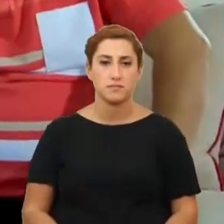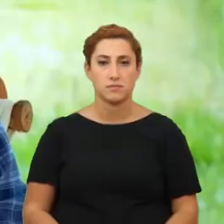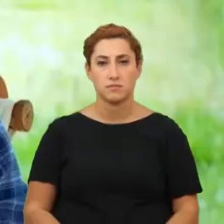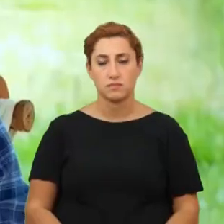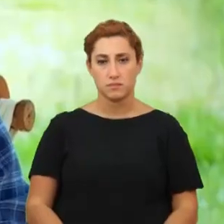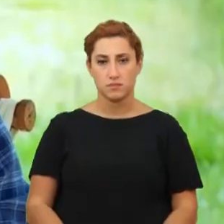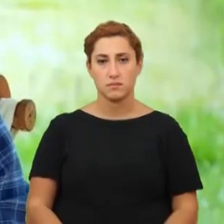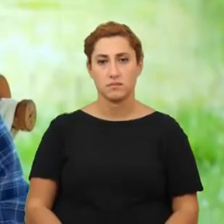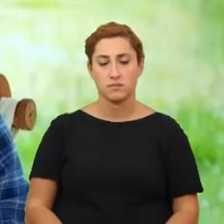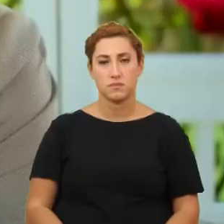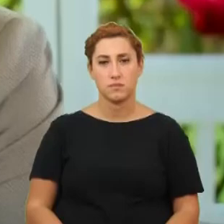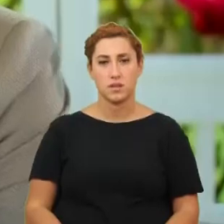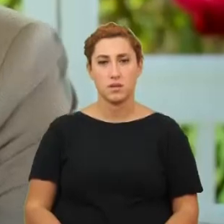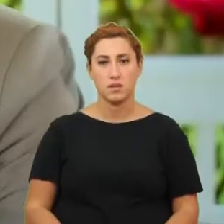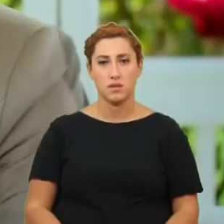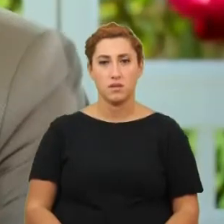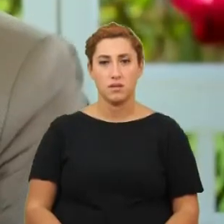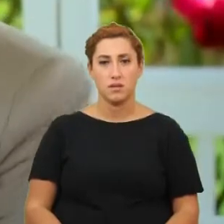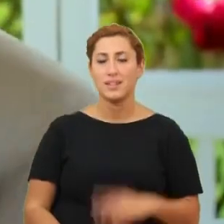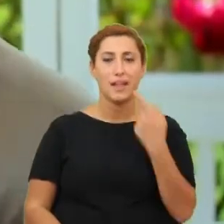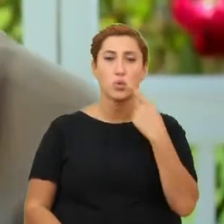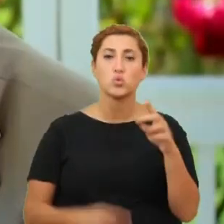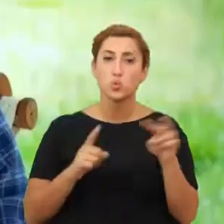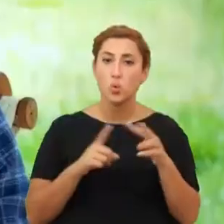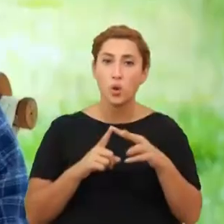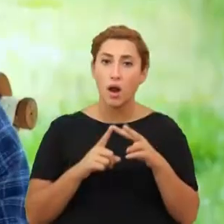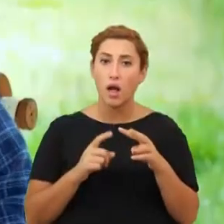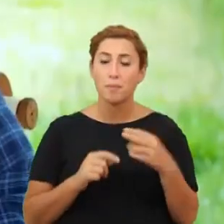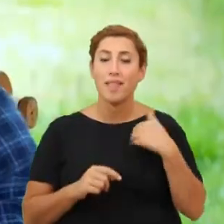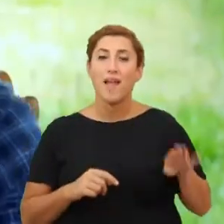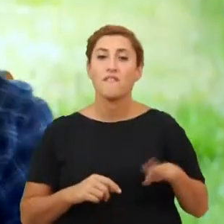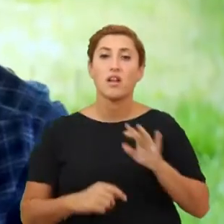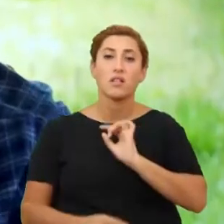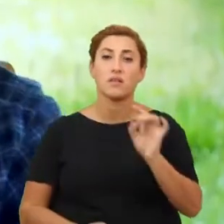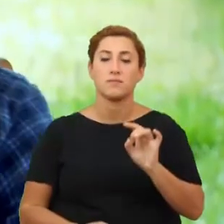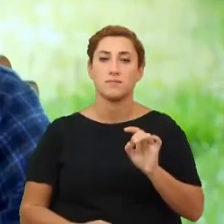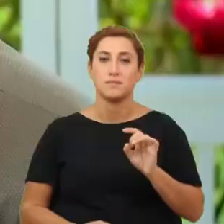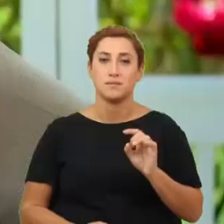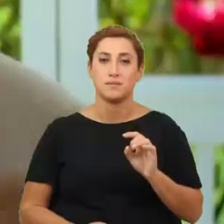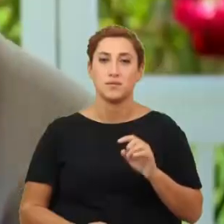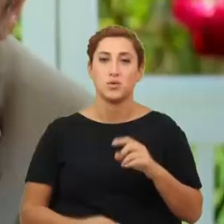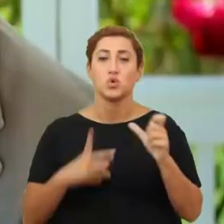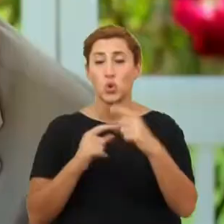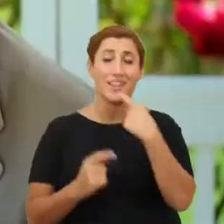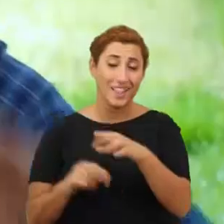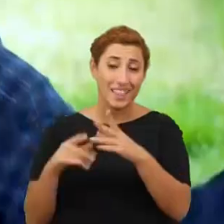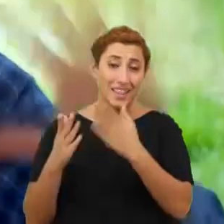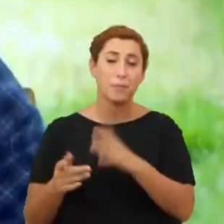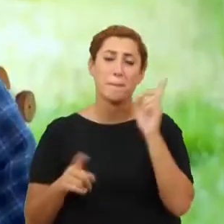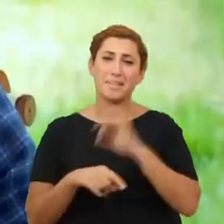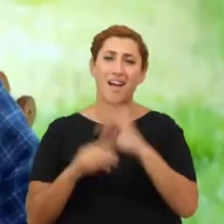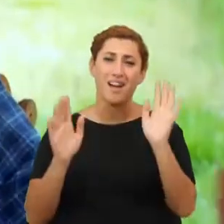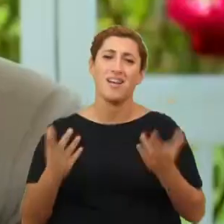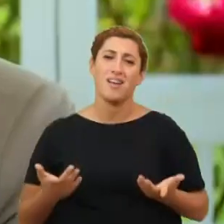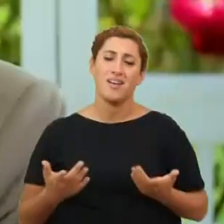Tamam, konuş yani. Ne diyorsun sen Nurhan? Beni evlat... Şükrü'nün dediği gibi işte. Ya bir